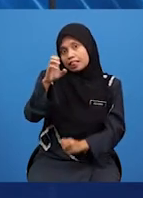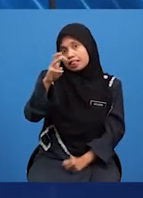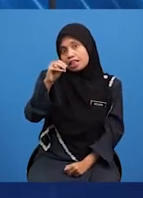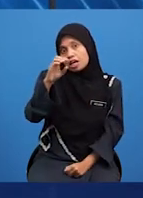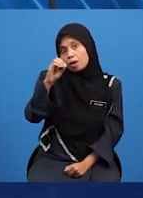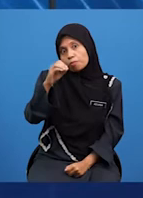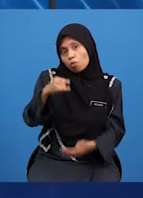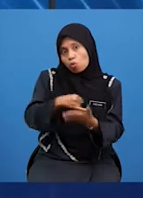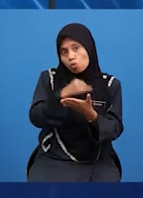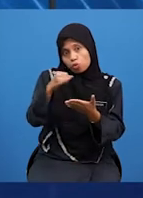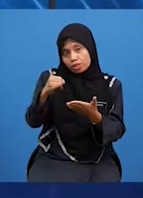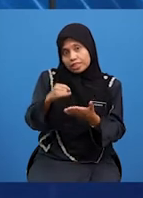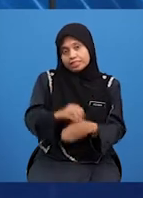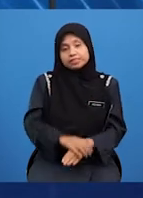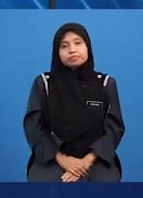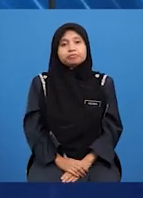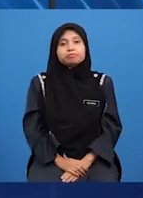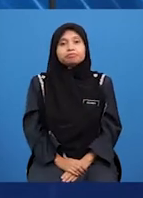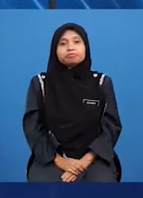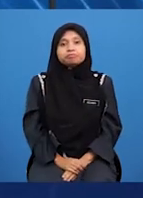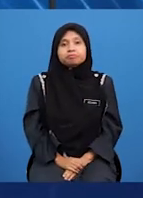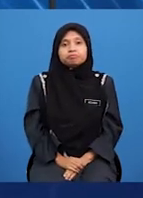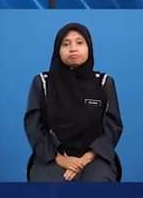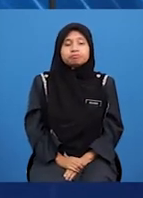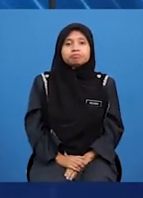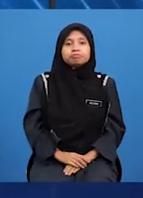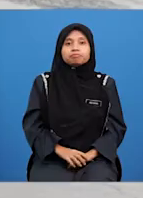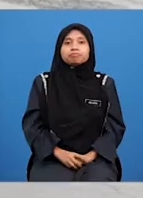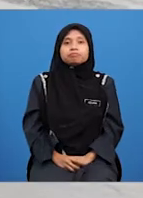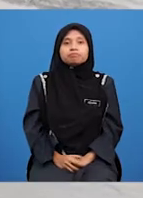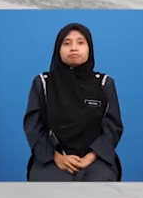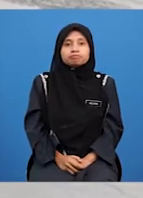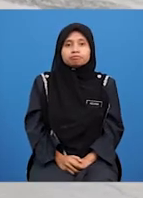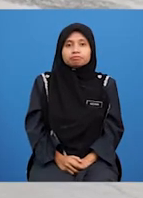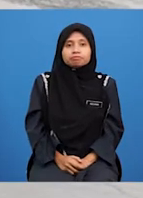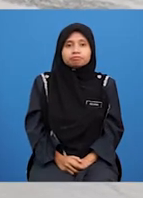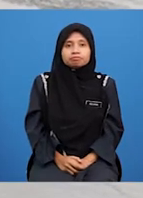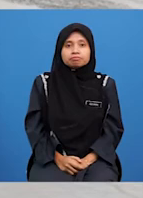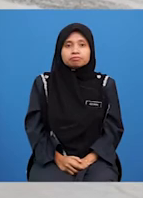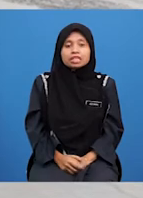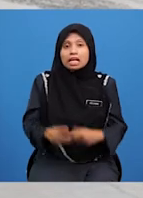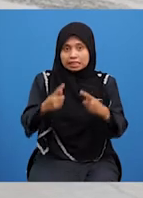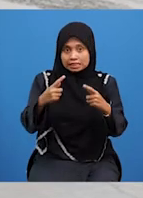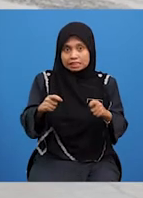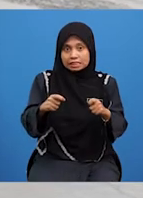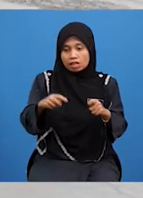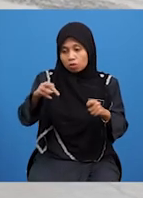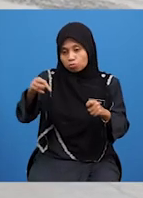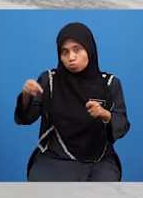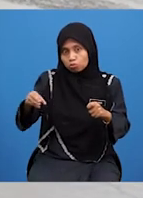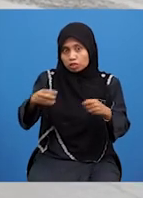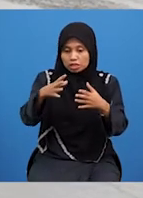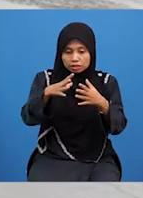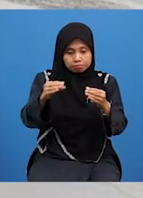melukis lukisan setting ini. Memang sangat menarik. Kita tumpukan perhatian bersama-sama. Setelah pelajar menyiapkan